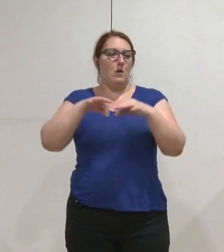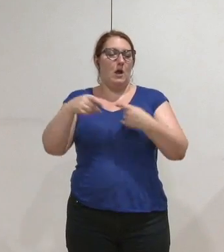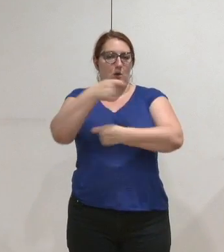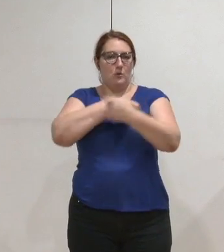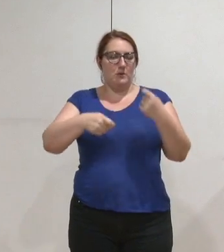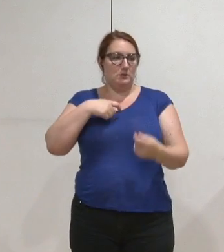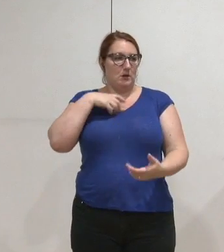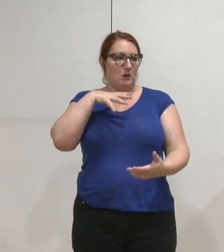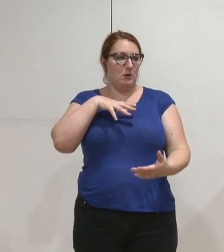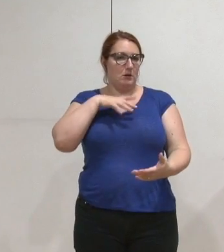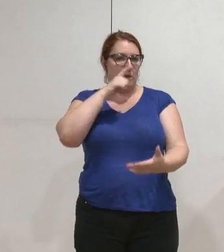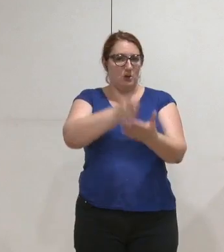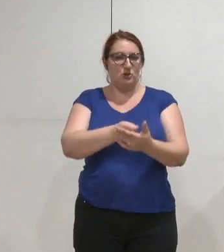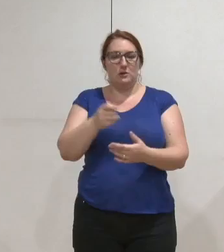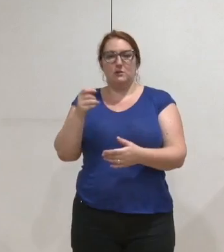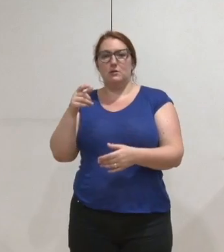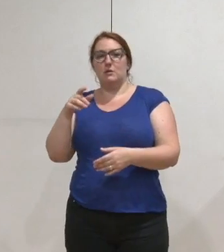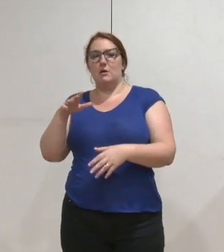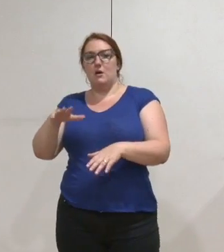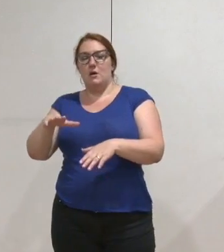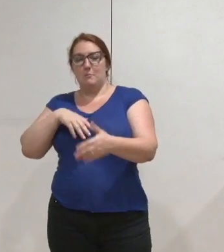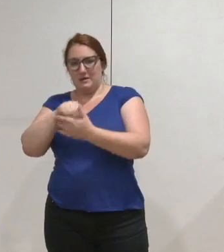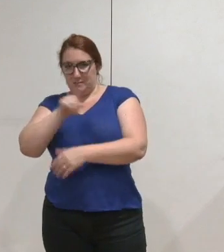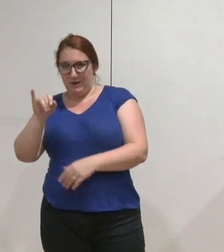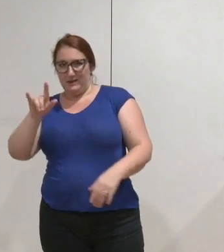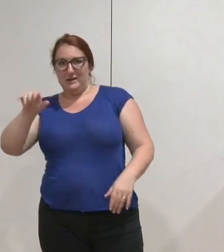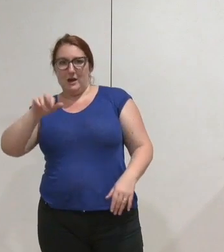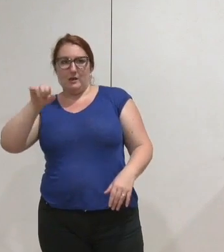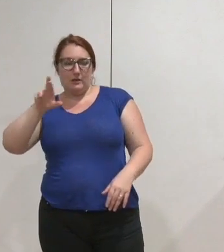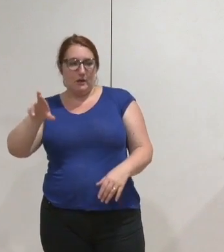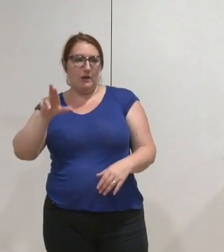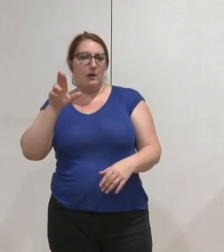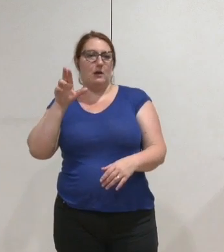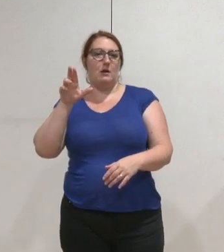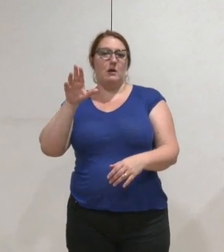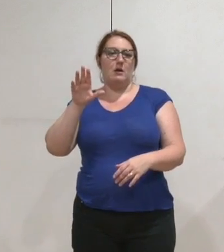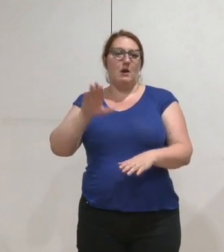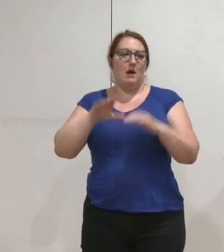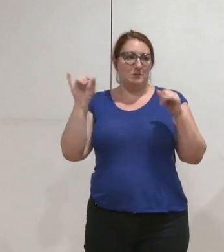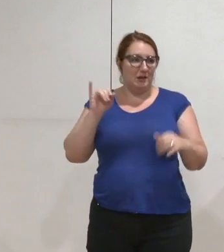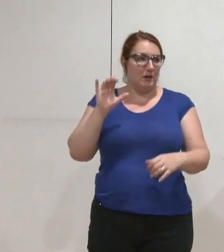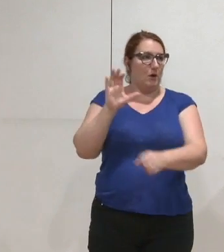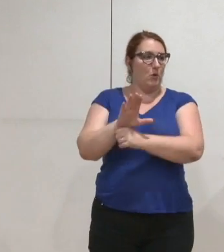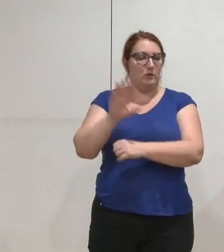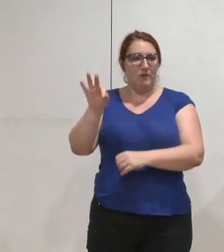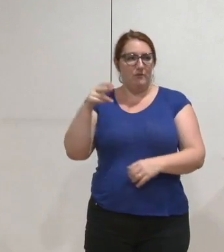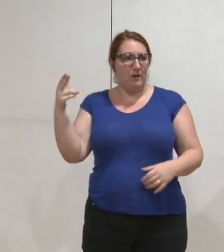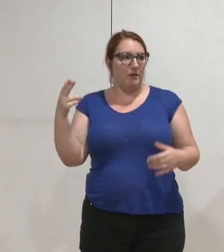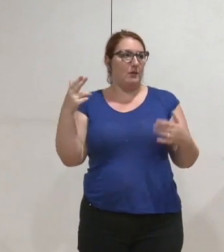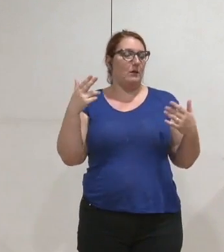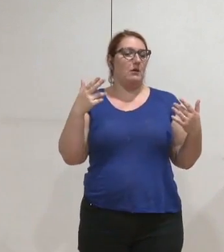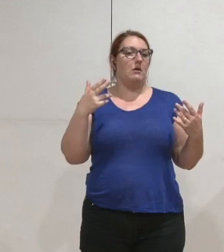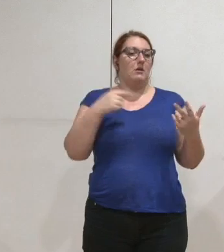qui s'abstient qui vote contre Front National qui vote pour républicain udi société civile rassemblement de gauche et de progrès